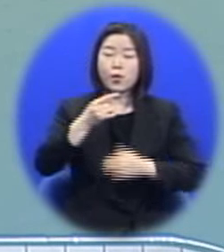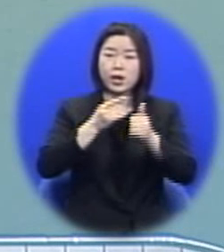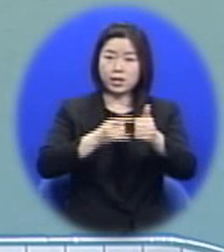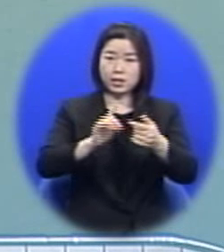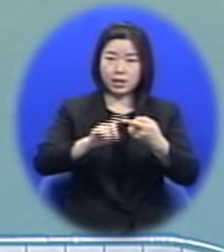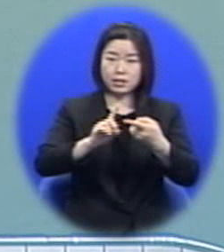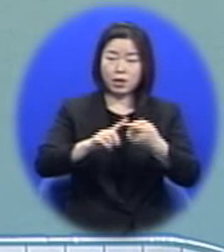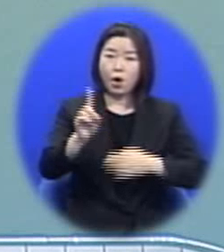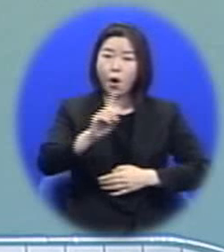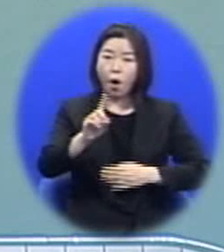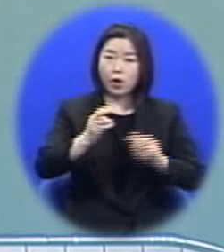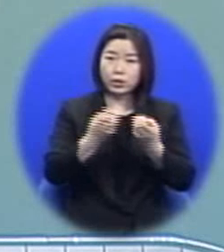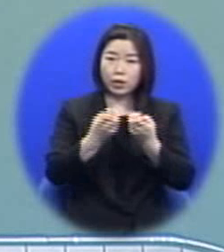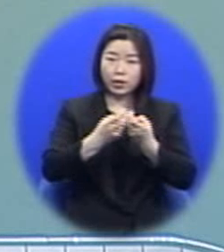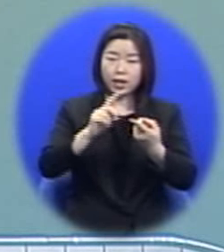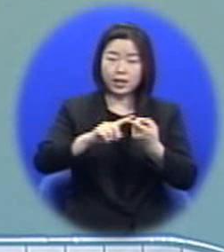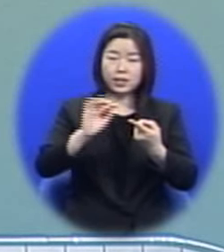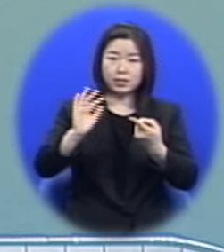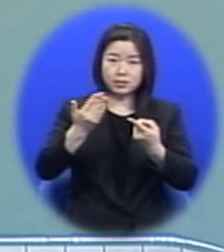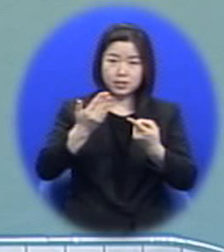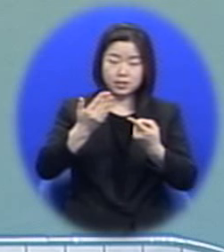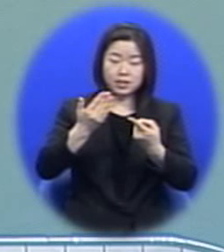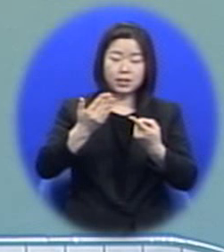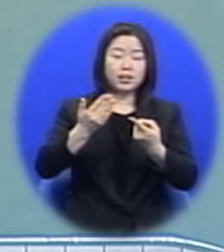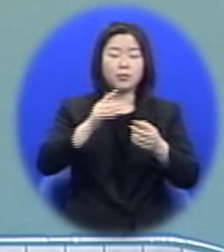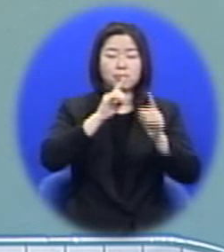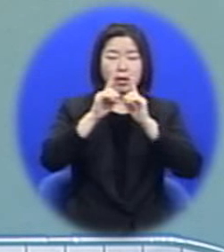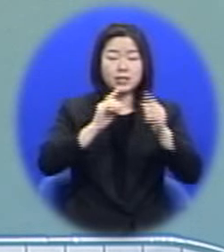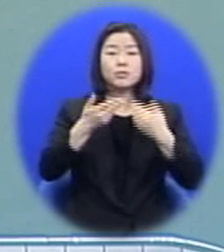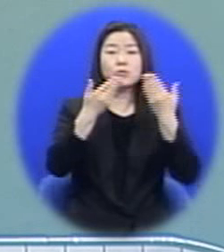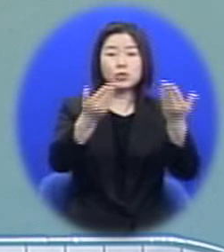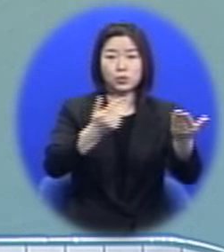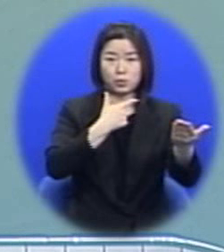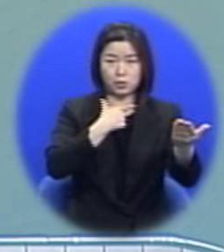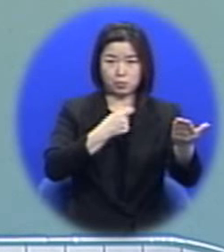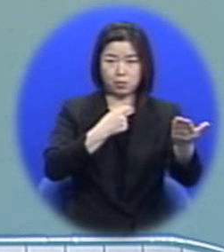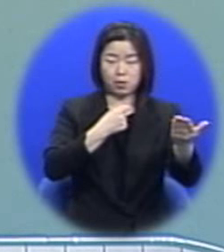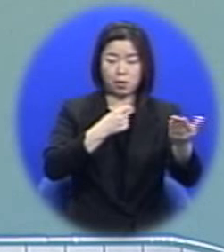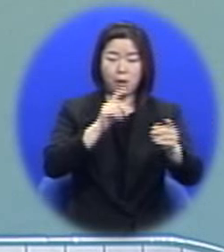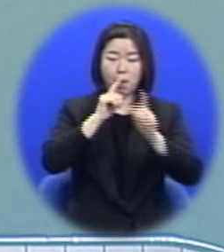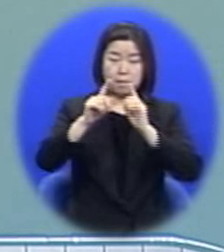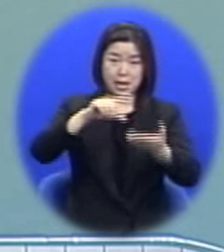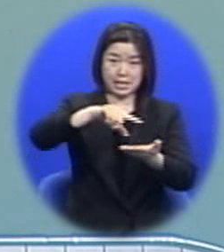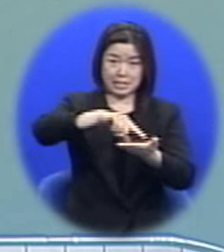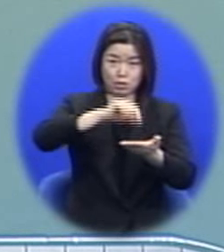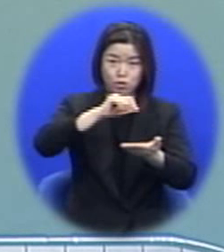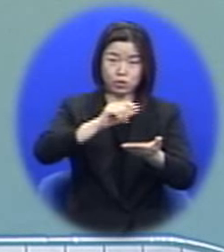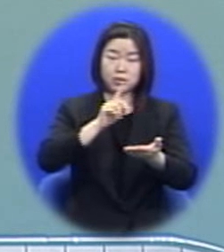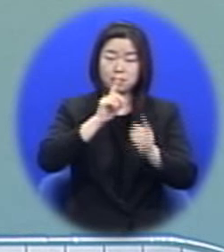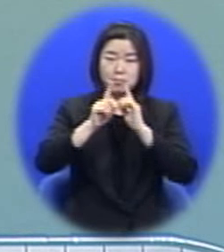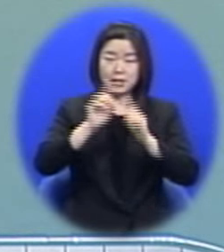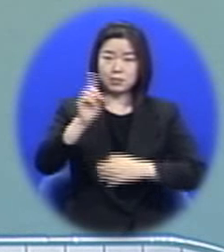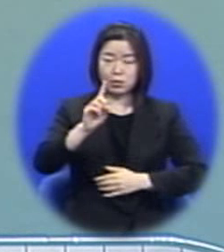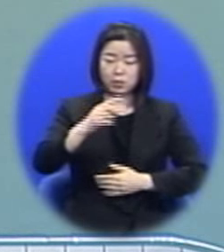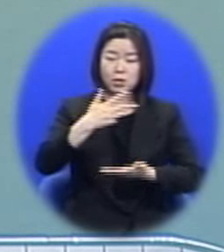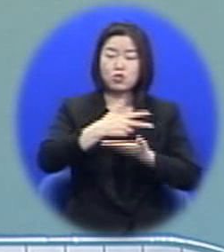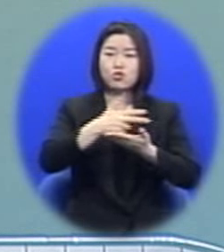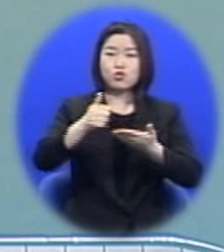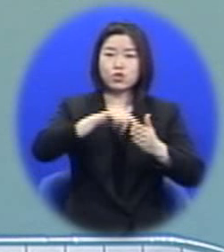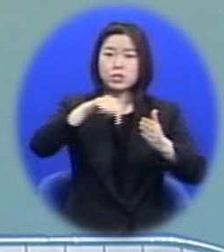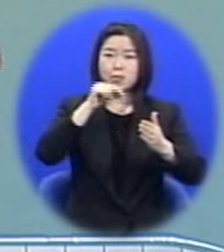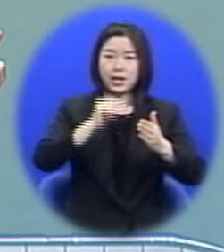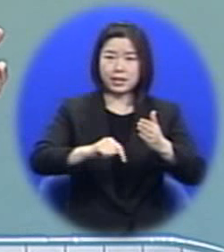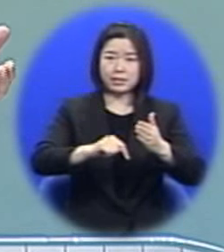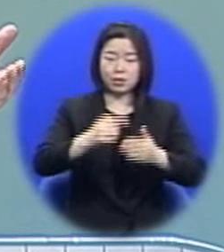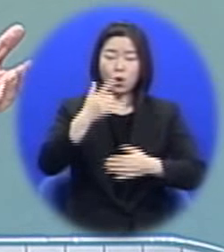대한 말씀을 여러분에게 드리려고 합니다. 핵심은 주 안에서 부모님을 공경하라는 것입니다.